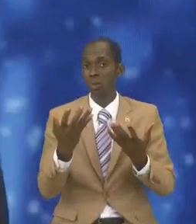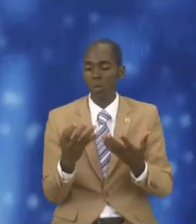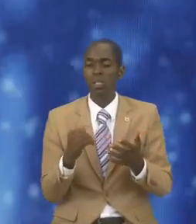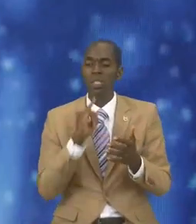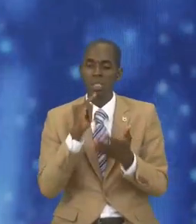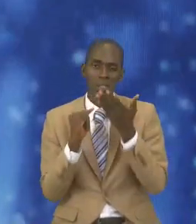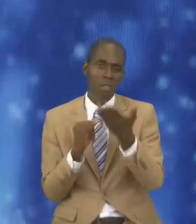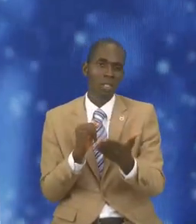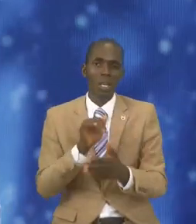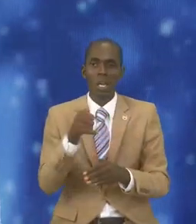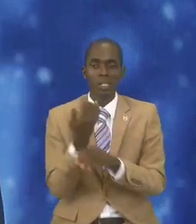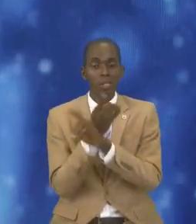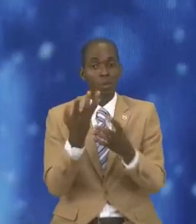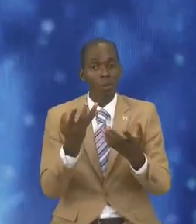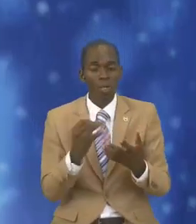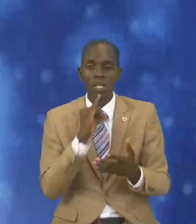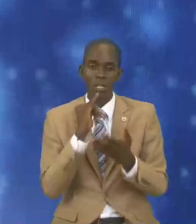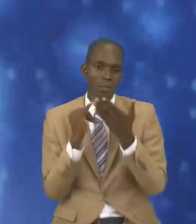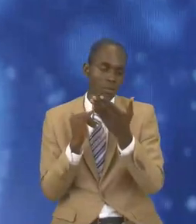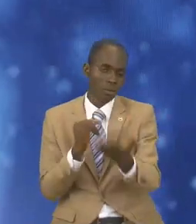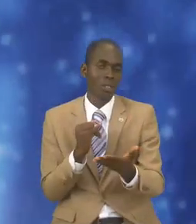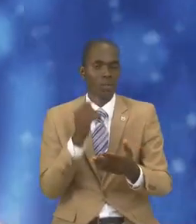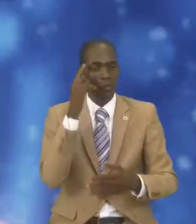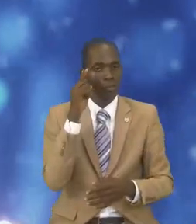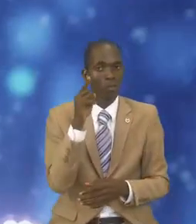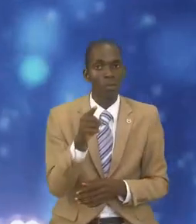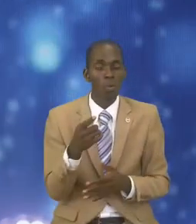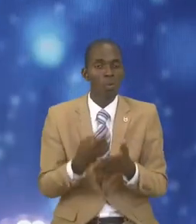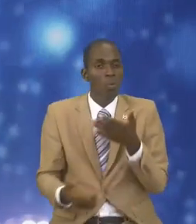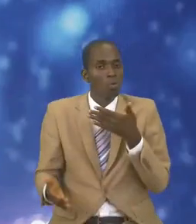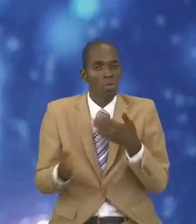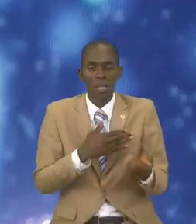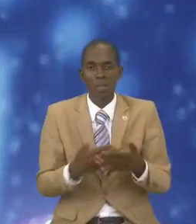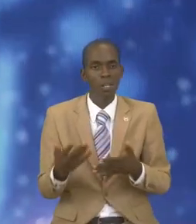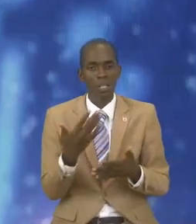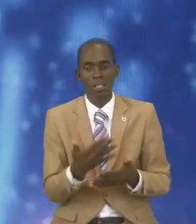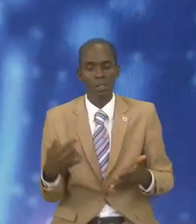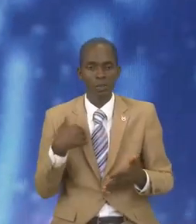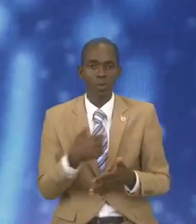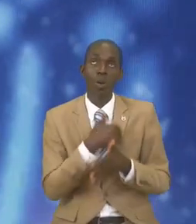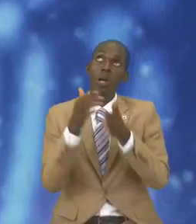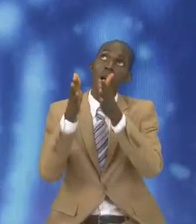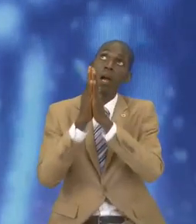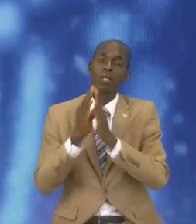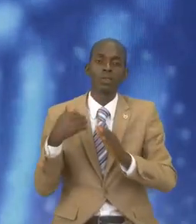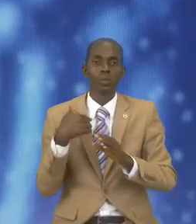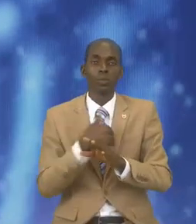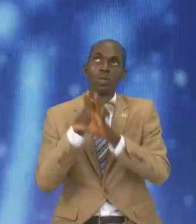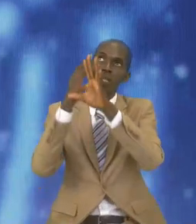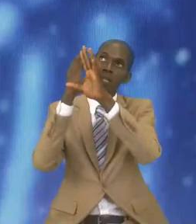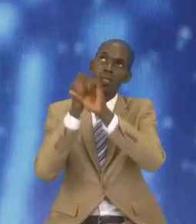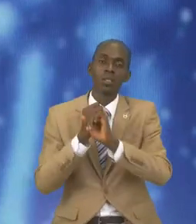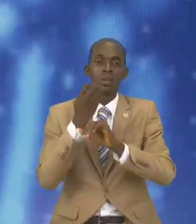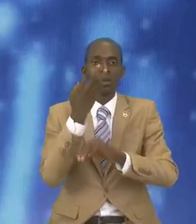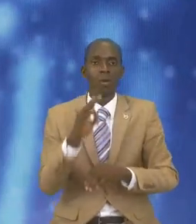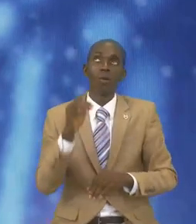soir, disponible. Toute délivrance que tu veux ce soir, disponible. Tout ce que nous demanderons, nous le recevrons